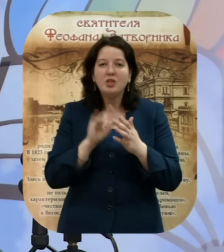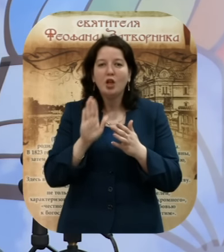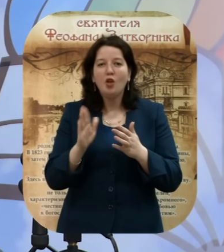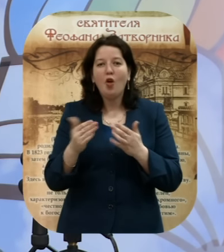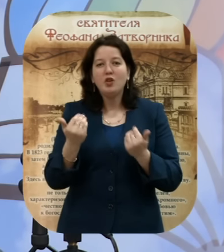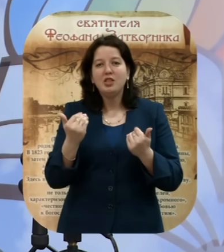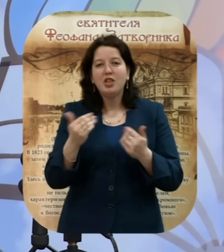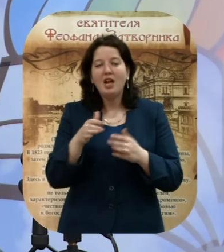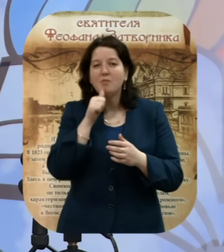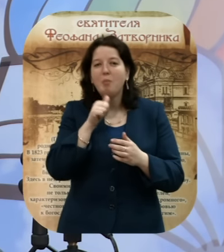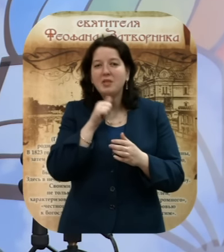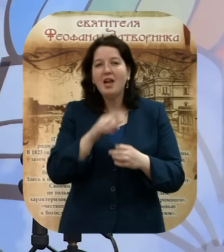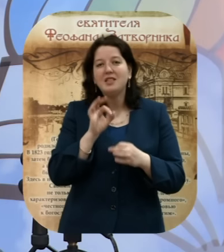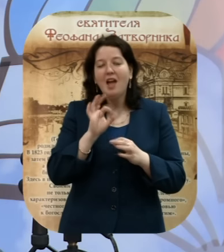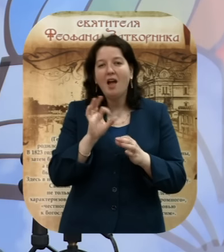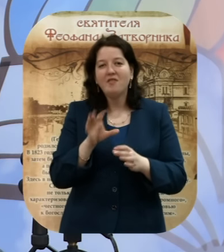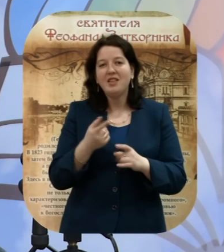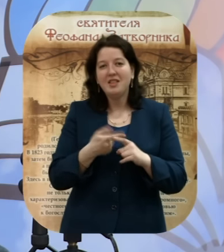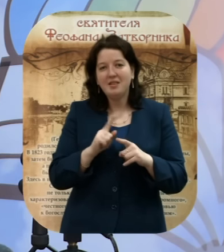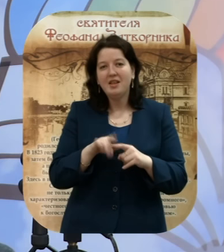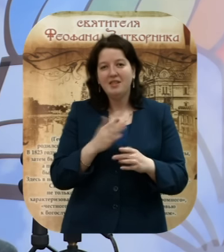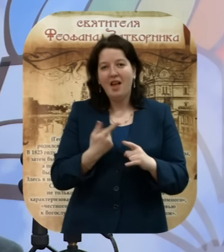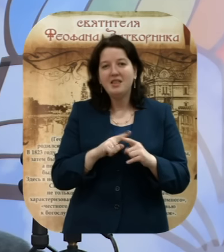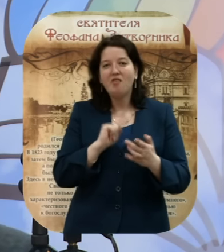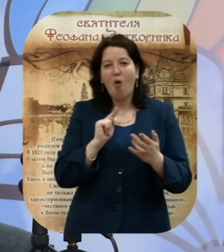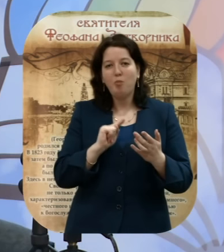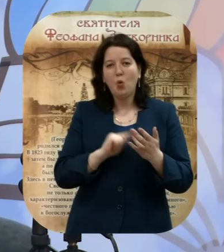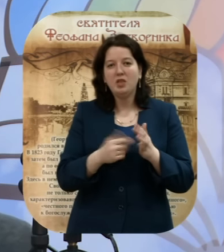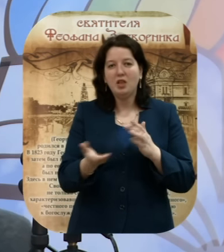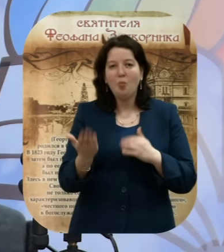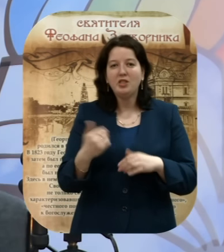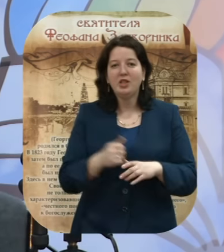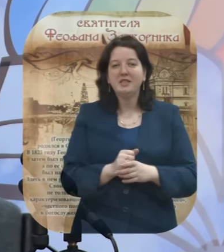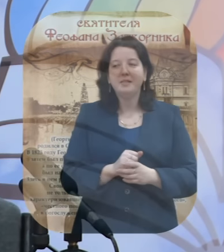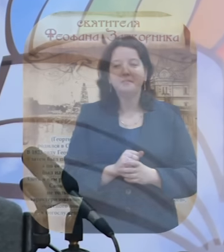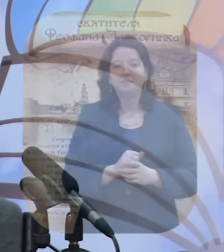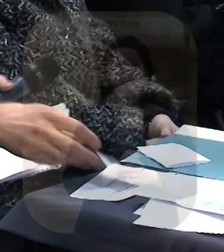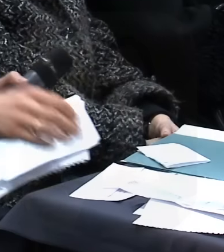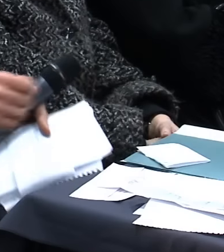я попытаюсь, может быть, что-то ответить. Ну, пожалуйста, да.